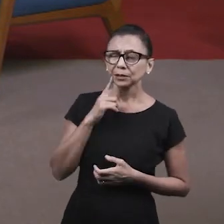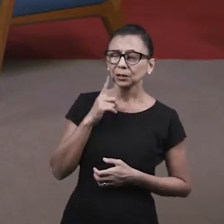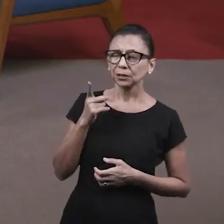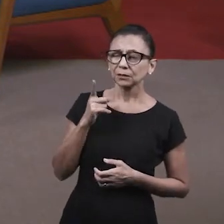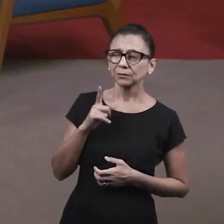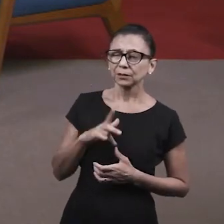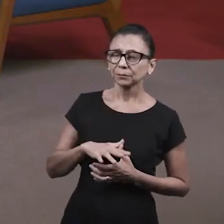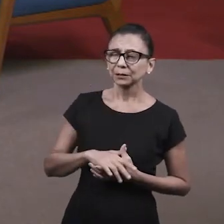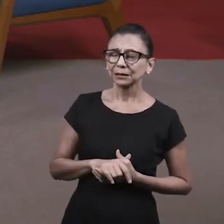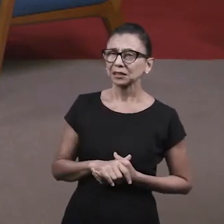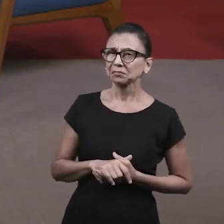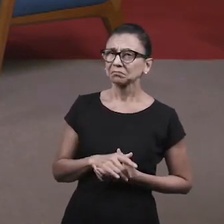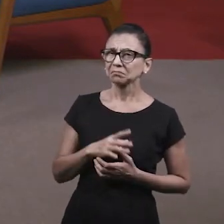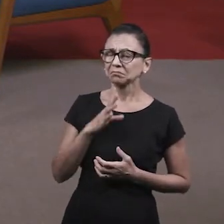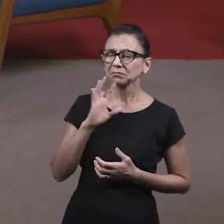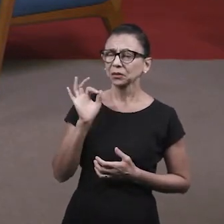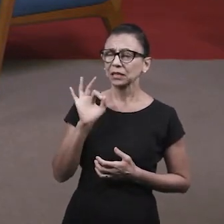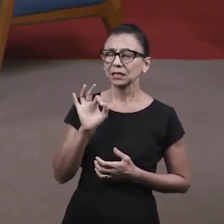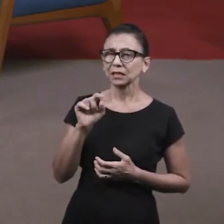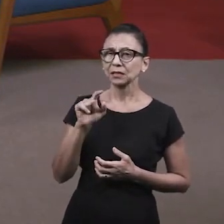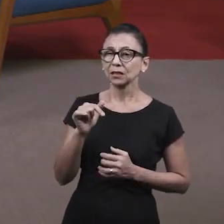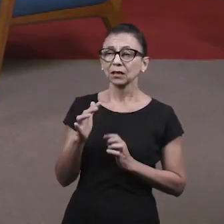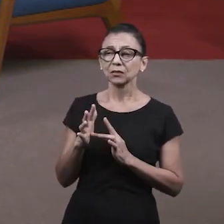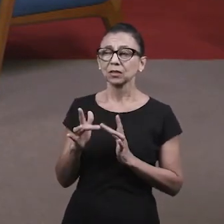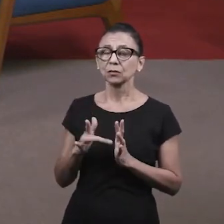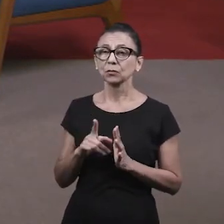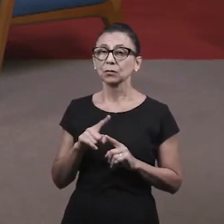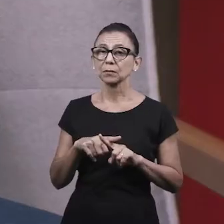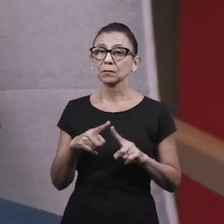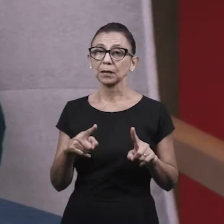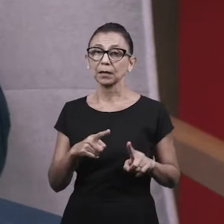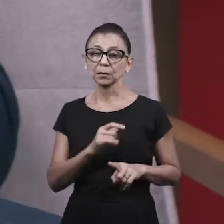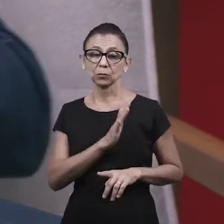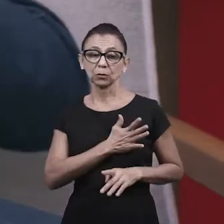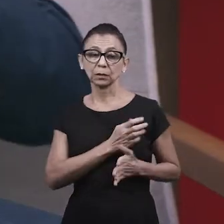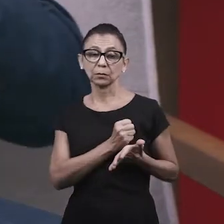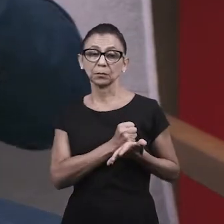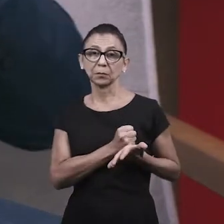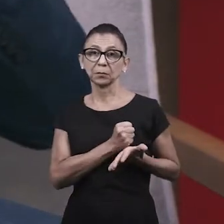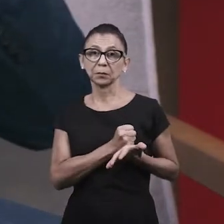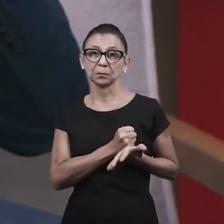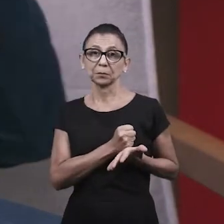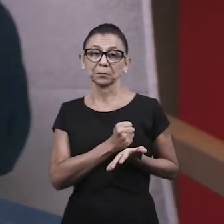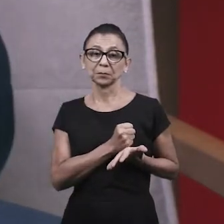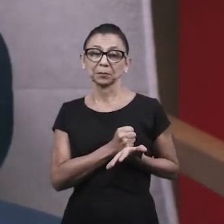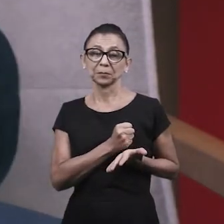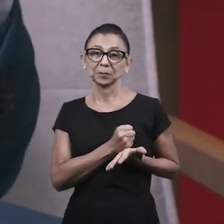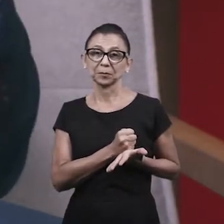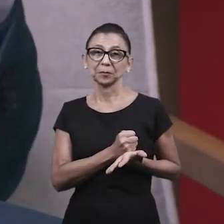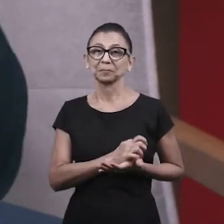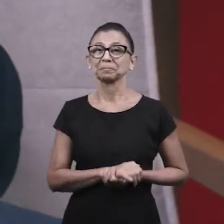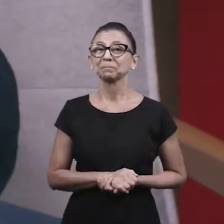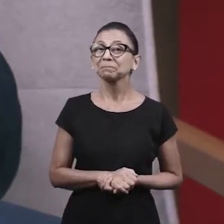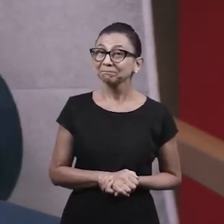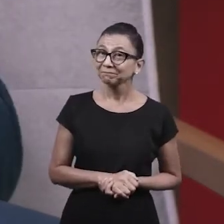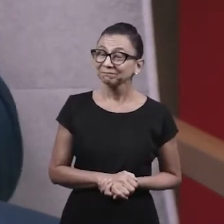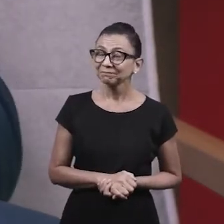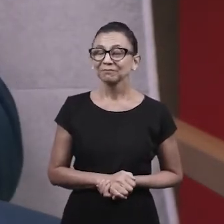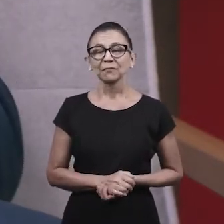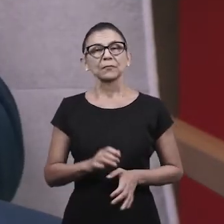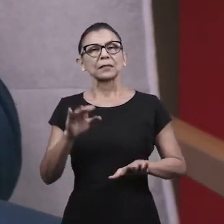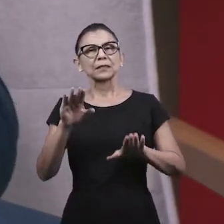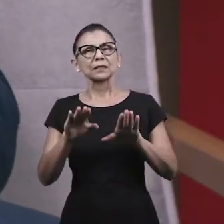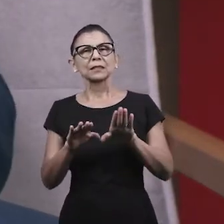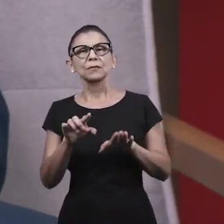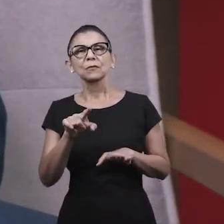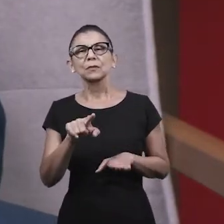Daniel, des gens qui participent de la formation aujourd'hui, où leurs cœurs sont en train de brûler. Qu'est-ce qui se passe à l'intérieur de